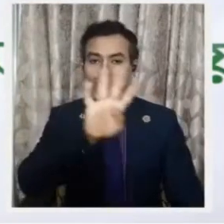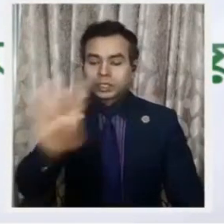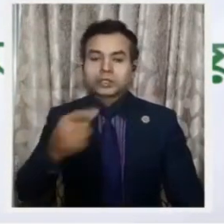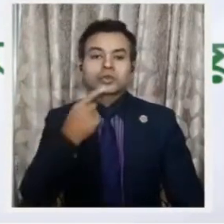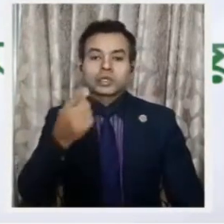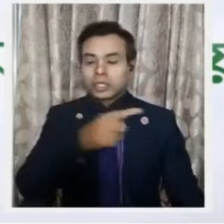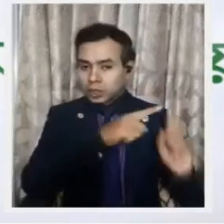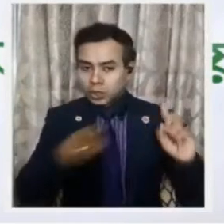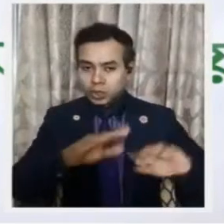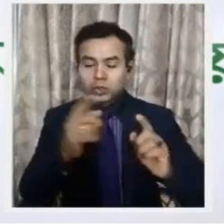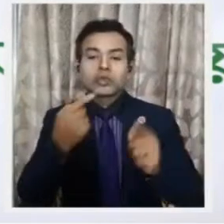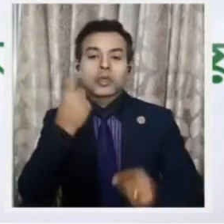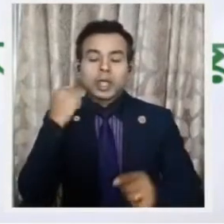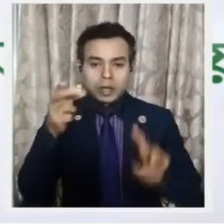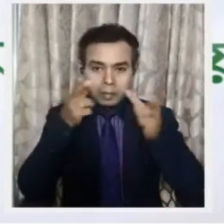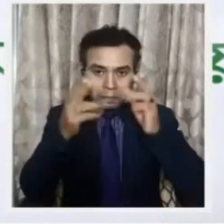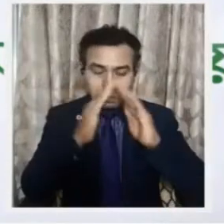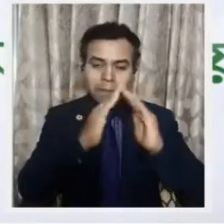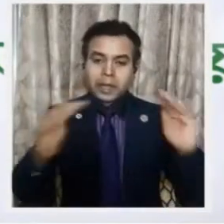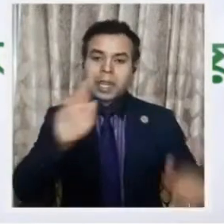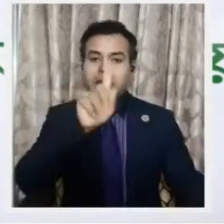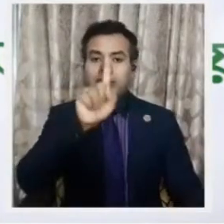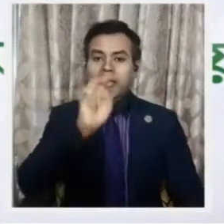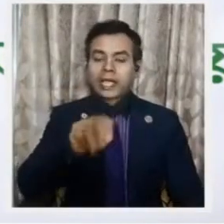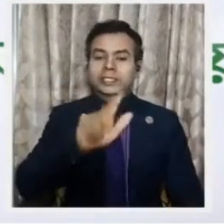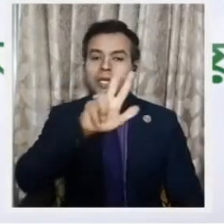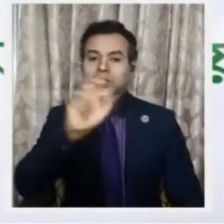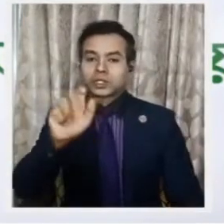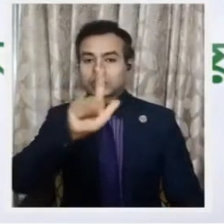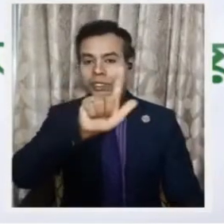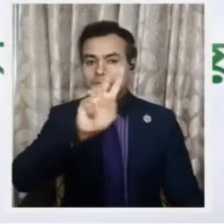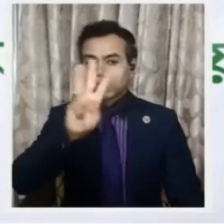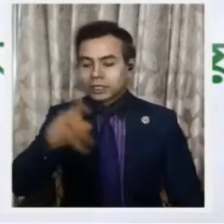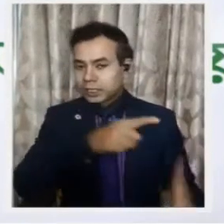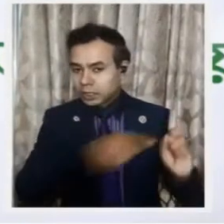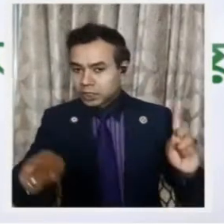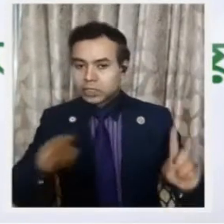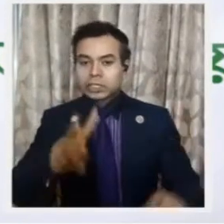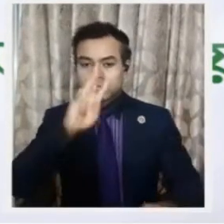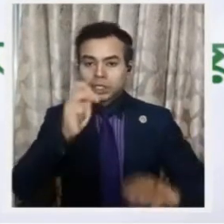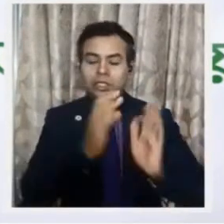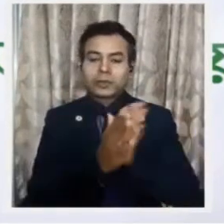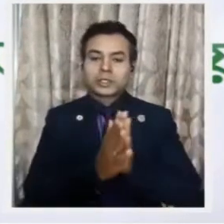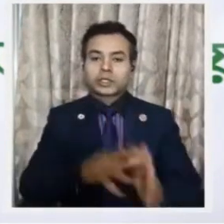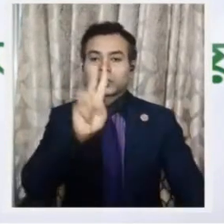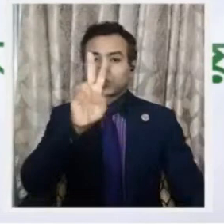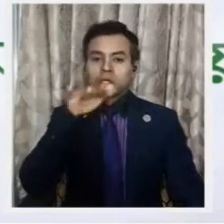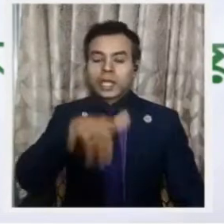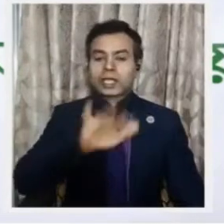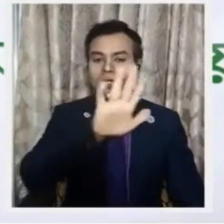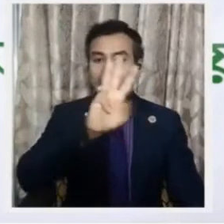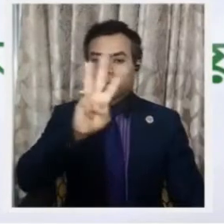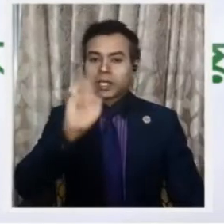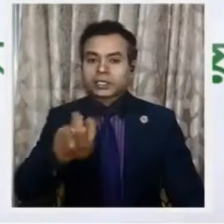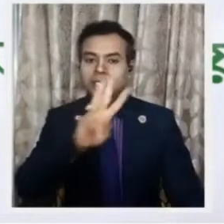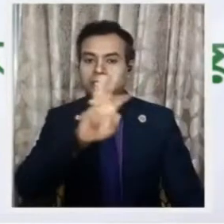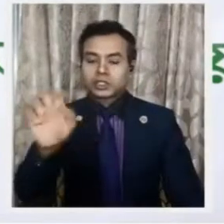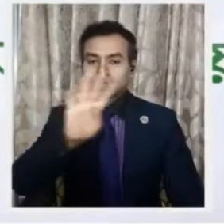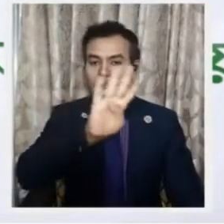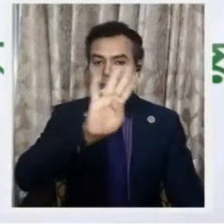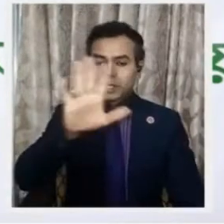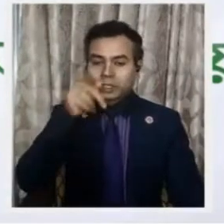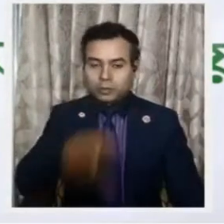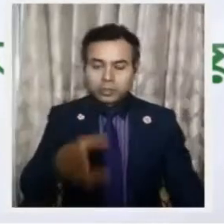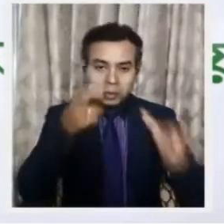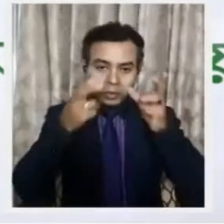3,161 জন, এ পর্যন্ত কোয়ারেন্টাইনে 3,12,344 জন। 24 ঘন্টায় কোয়ারেন্টাইন থেকে ছাড় পেয়েছেন